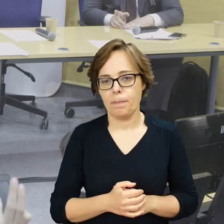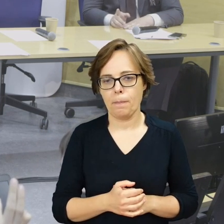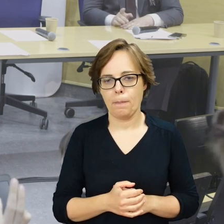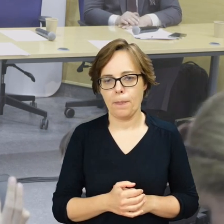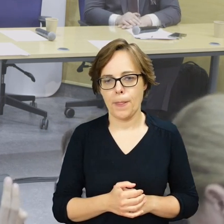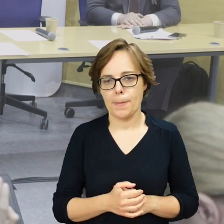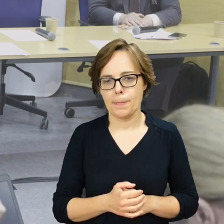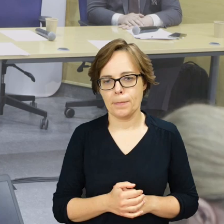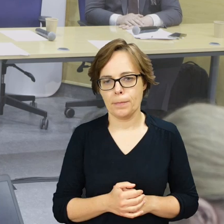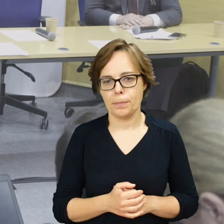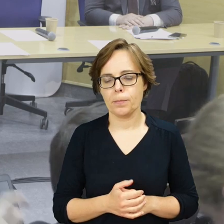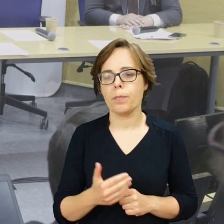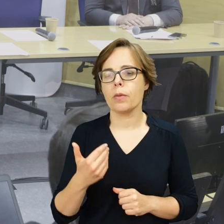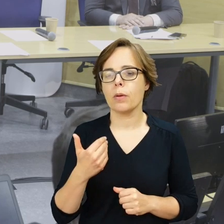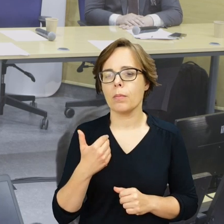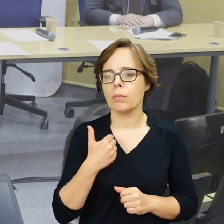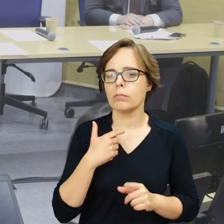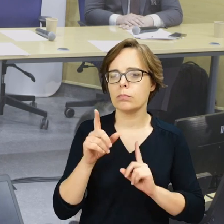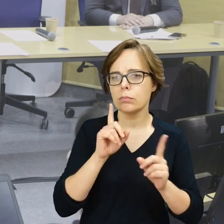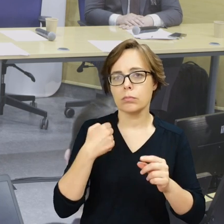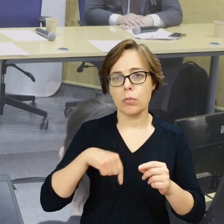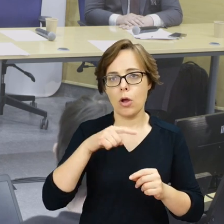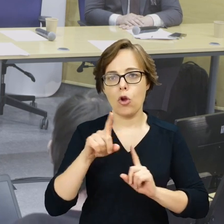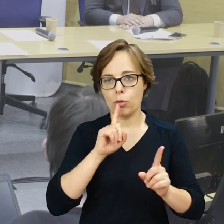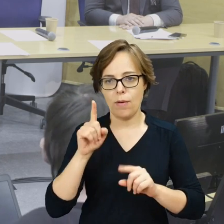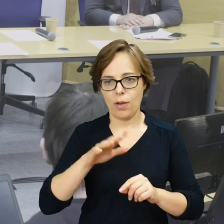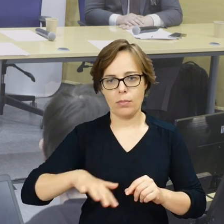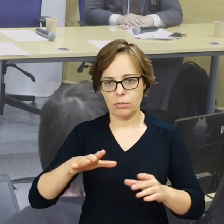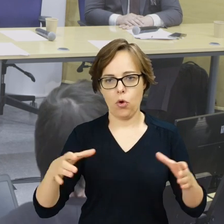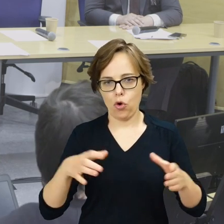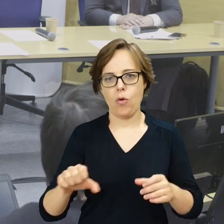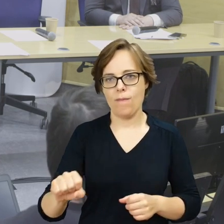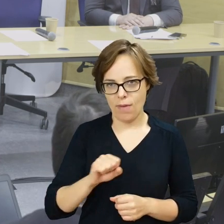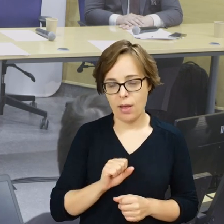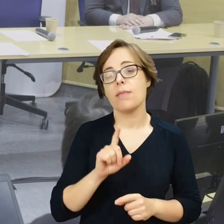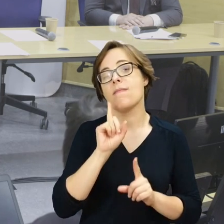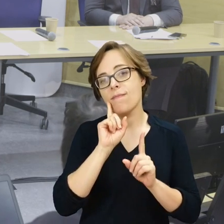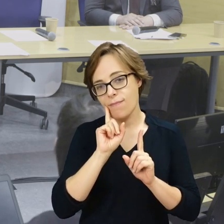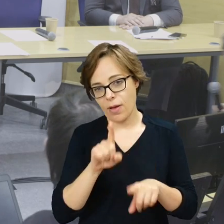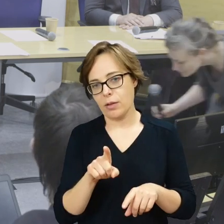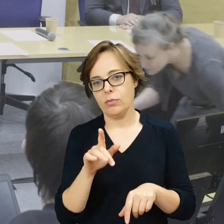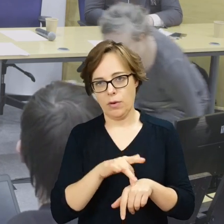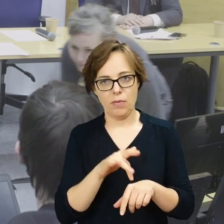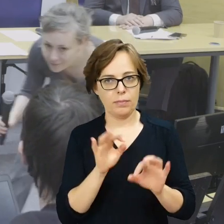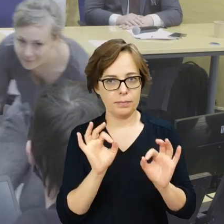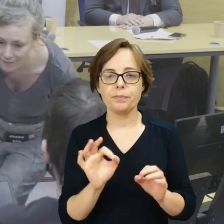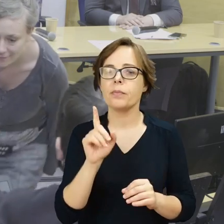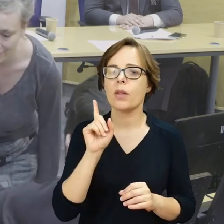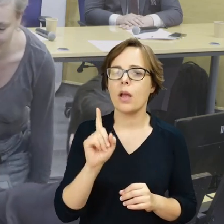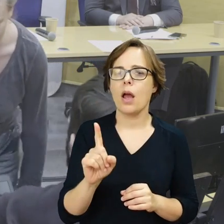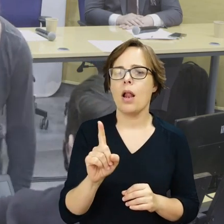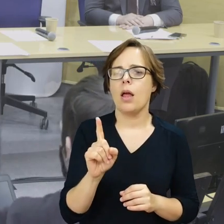tylko to, że rozmawiamy w takim fajnym gronie i to rzeczywiście jest bardzo owocne. Tylko tutaj jeszcze